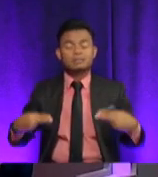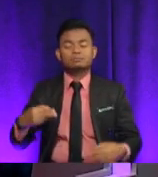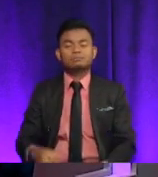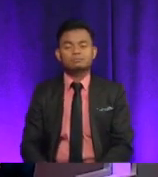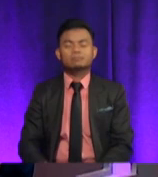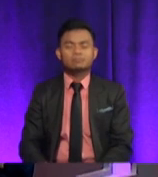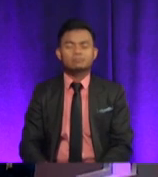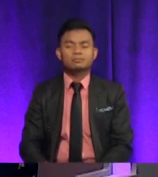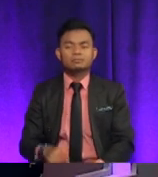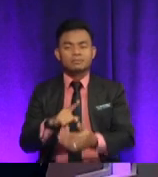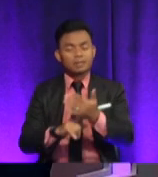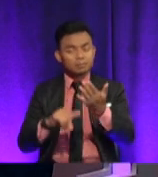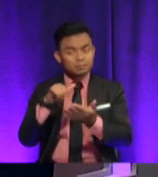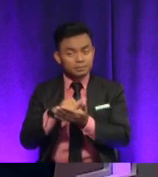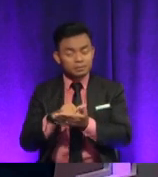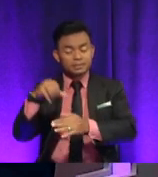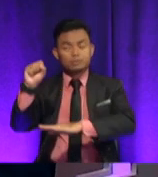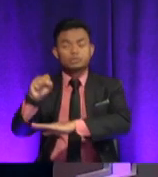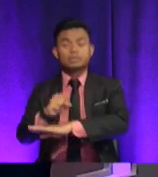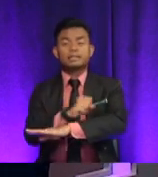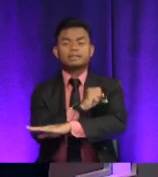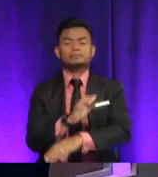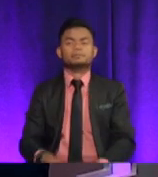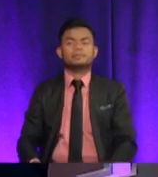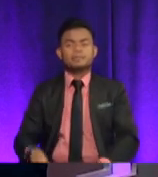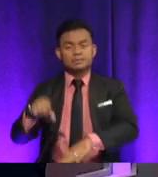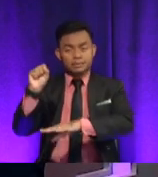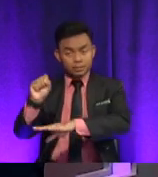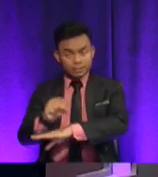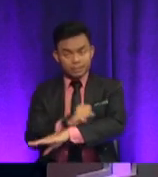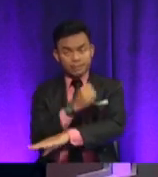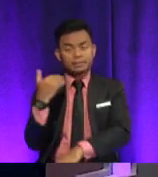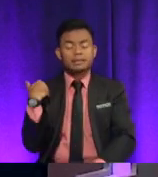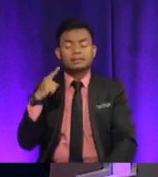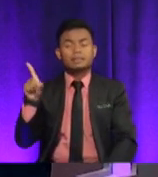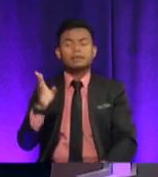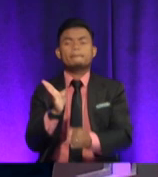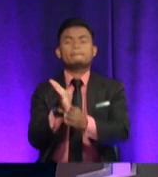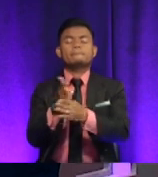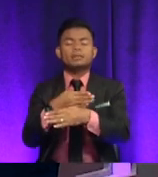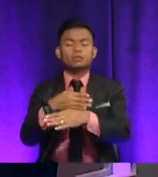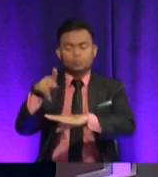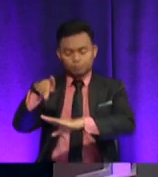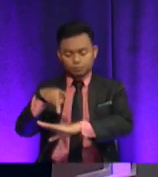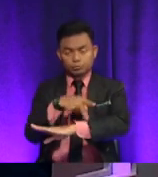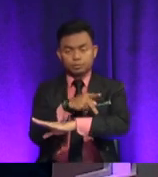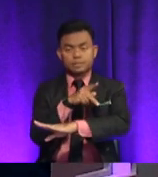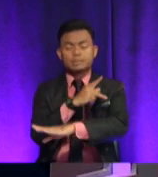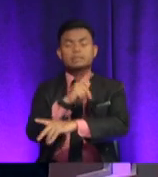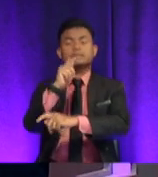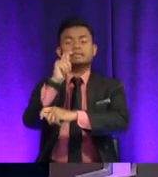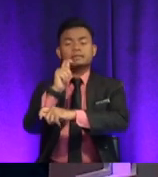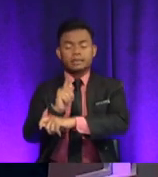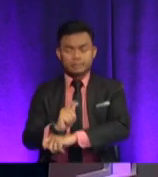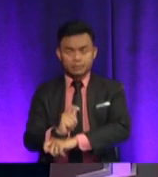syair oke yang pertama sekali syair ini merupakan bentuk puisi tradisional ciptaan dan kepunyaan orang Melayu